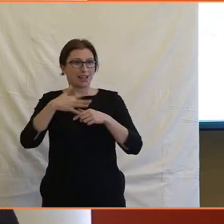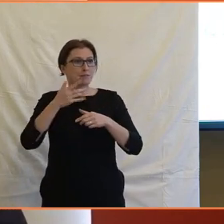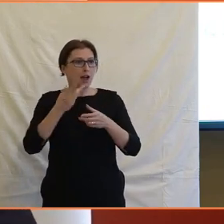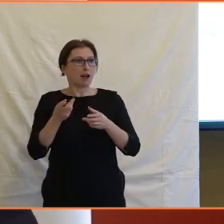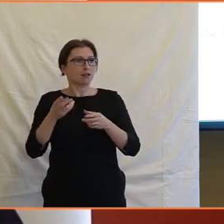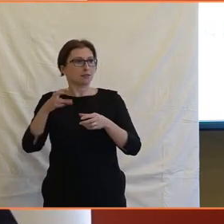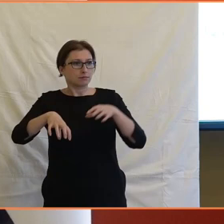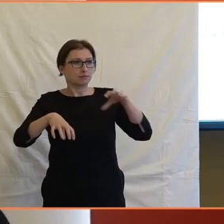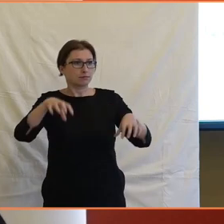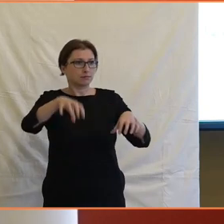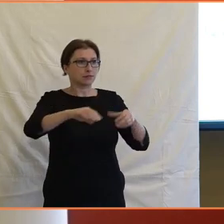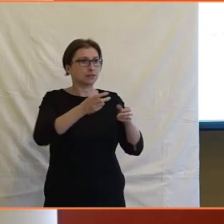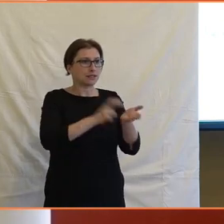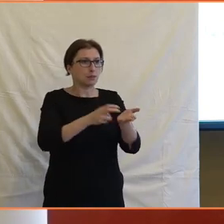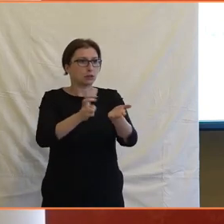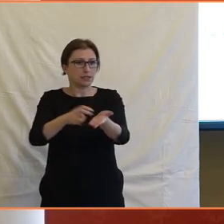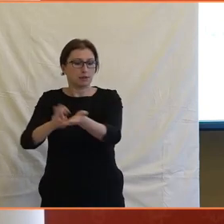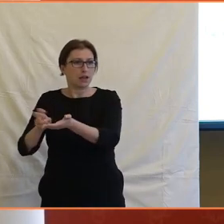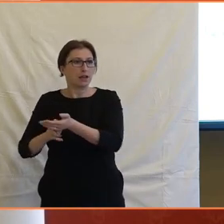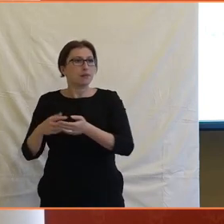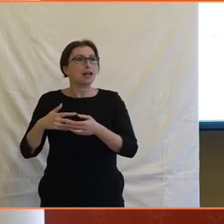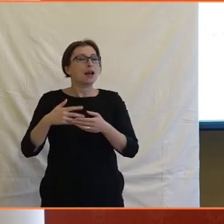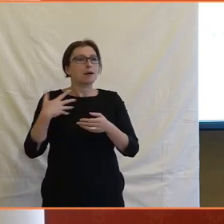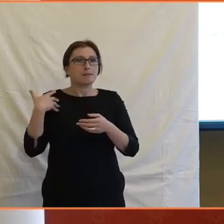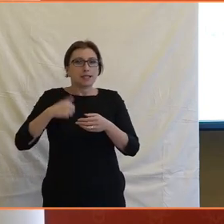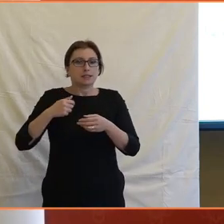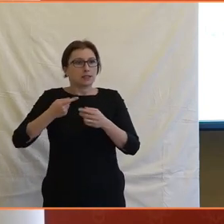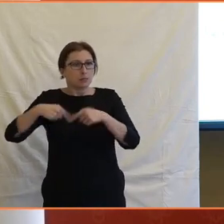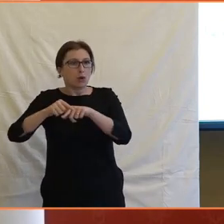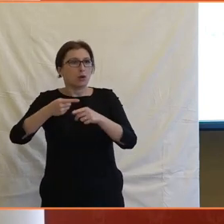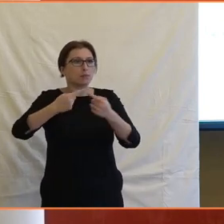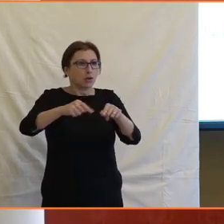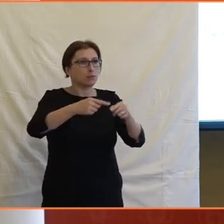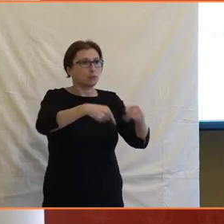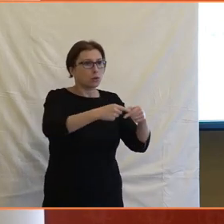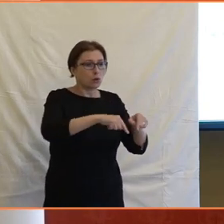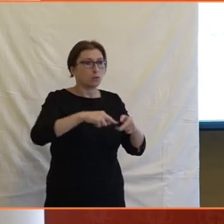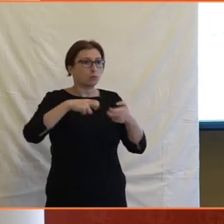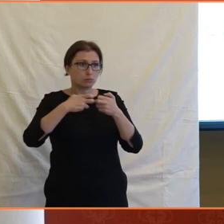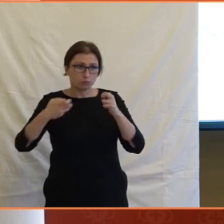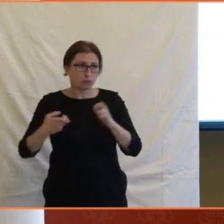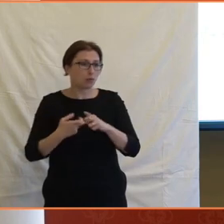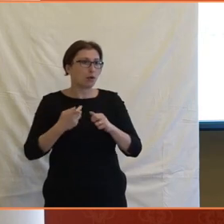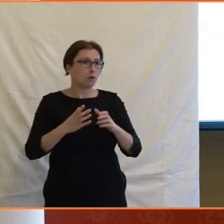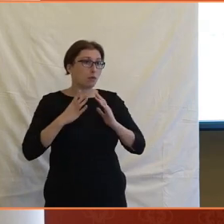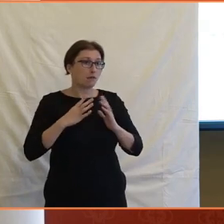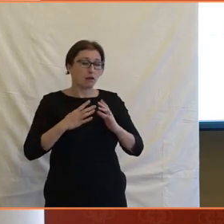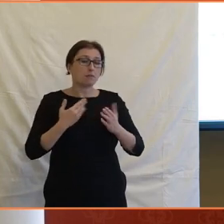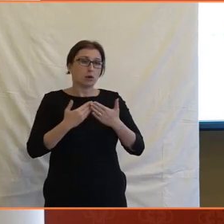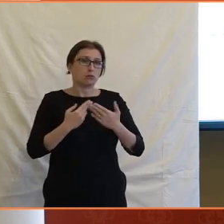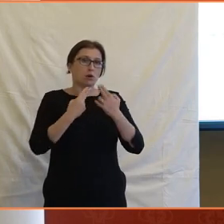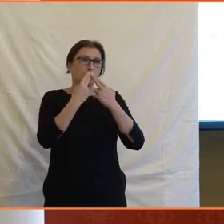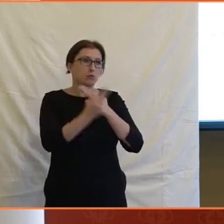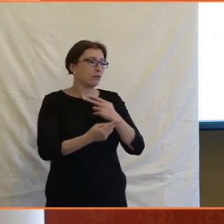a snaha těch rezortů spolu zápasit o kompetence namísto toho pomoci si. Je to takhle jednoduchý.